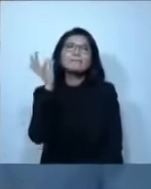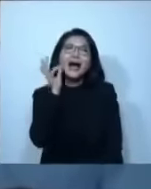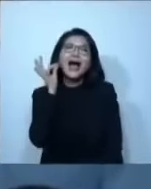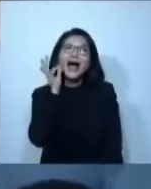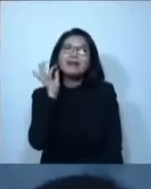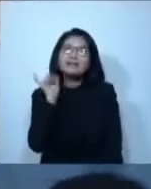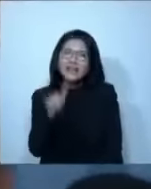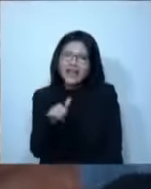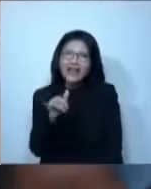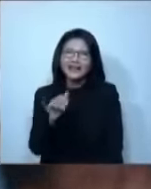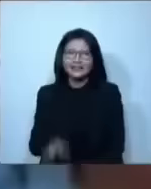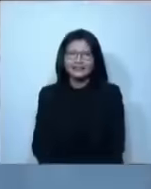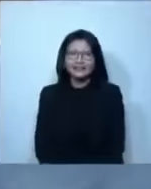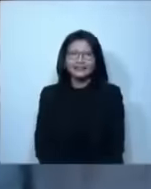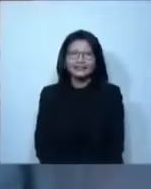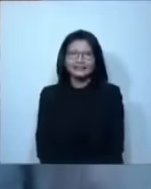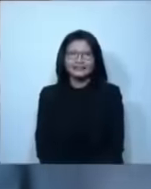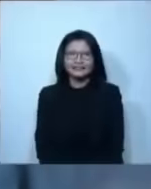Sorry ya.